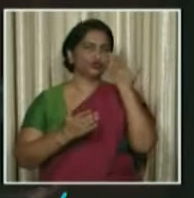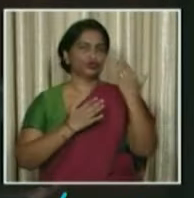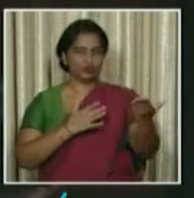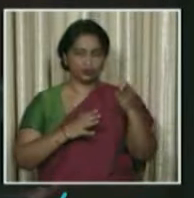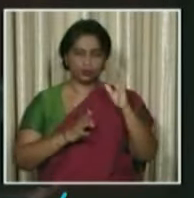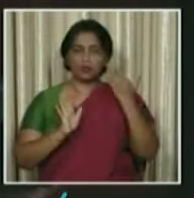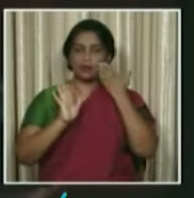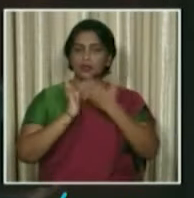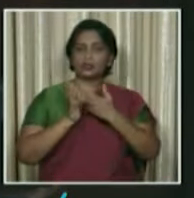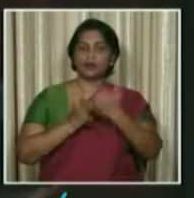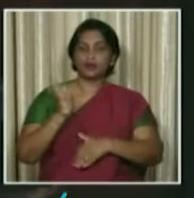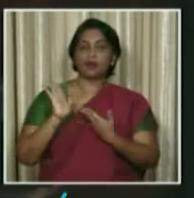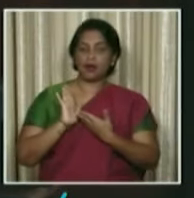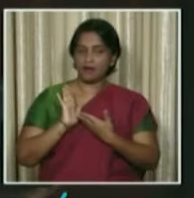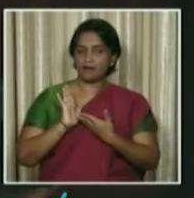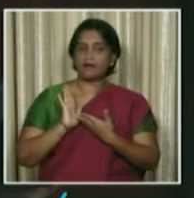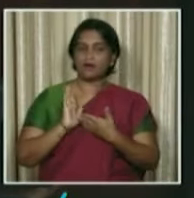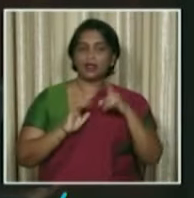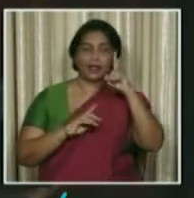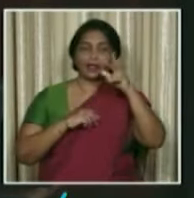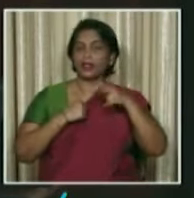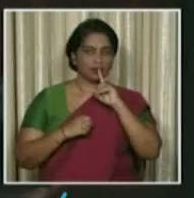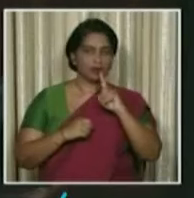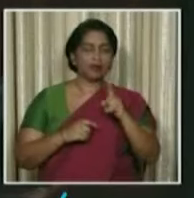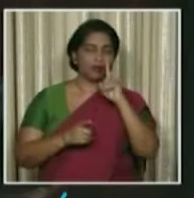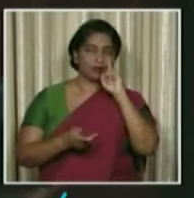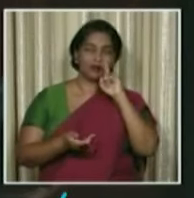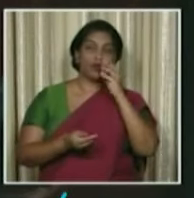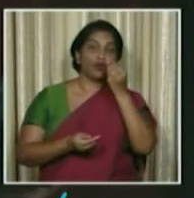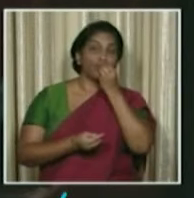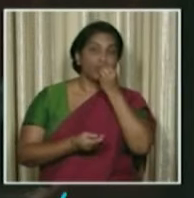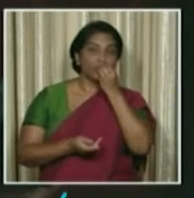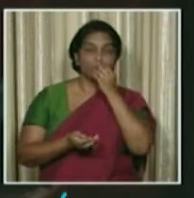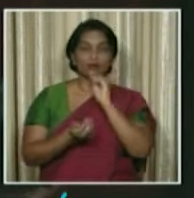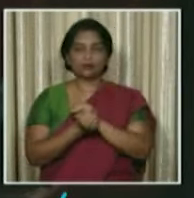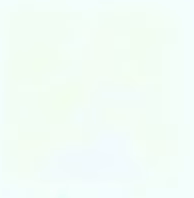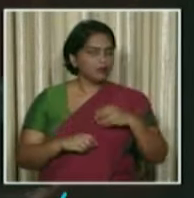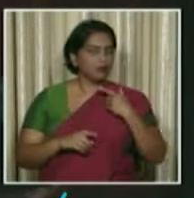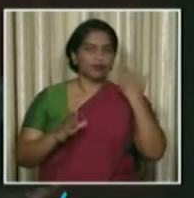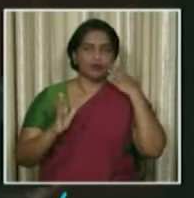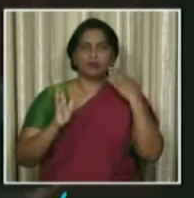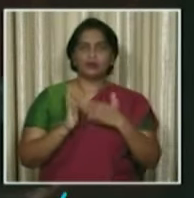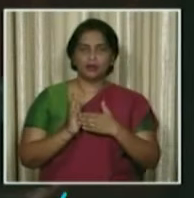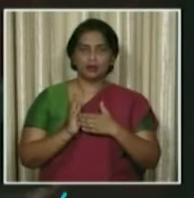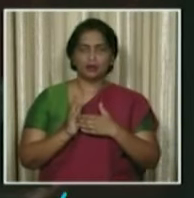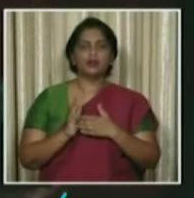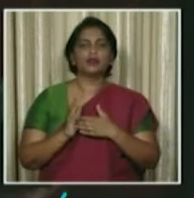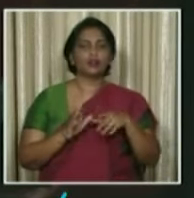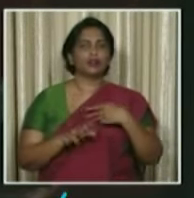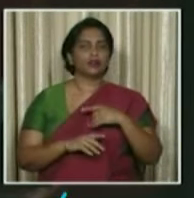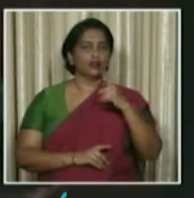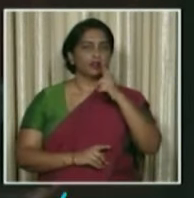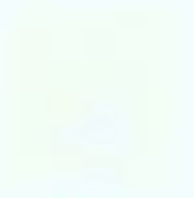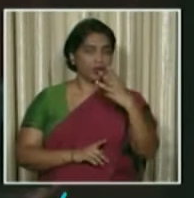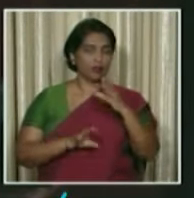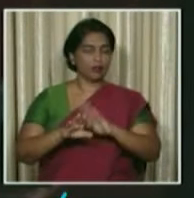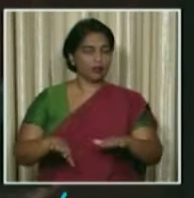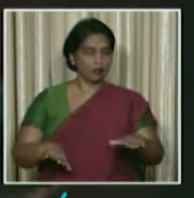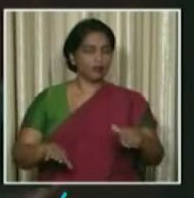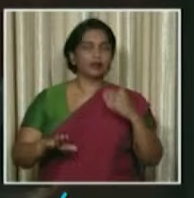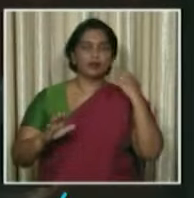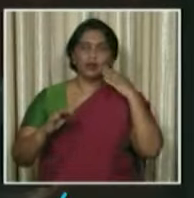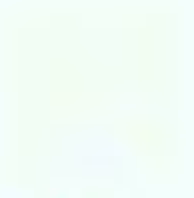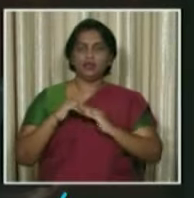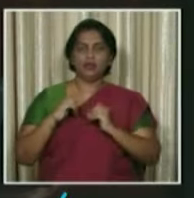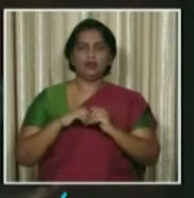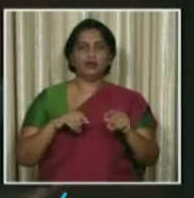කියන එක මේ වාර්තාවේ තියෙනවා. ඒකට එක හේතුවක් හැටියට කියන්නේ ආහාර සුරක්ෂිතතාවයේ නැතිකම. මේ 3න් 1ක් මේ රටේ දරුවන් මන්ද